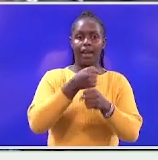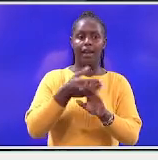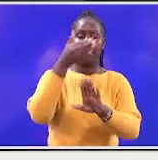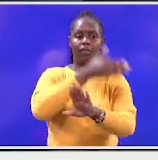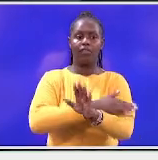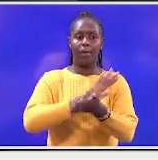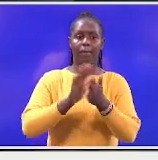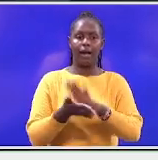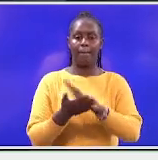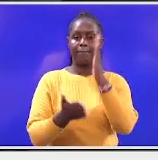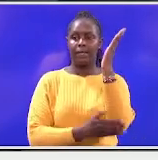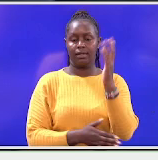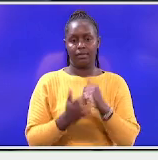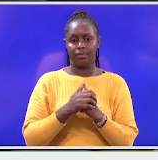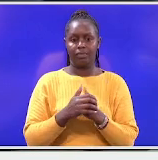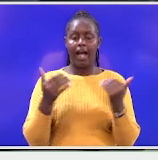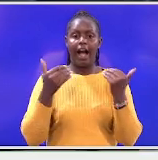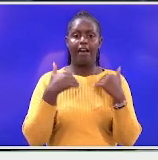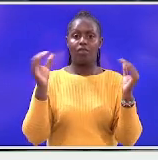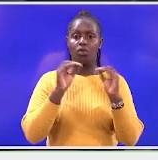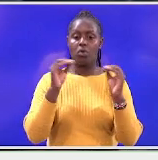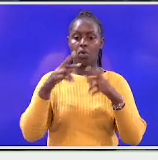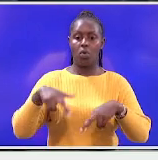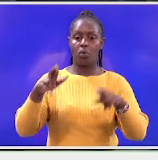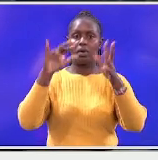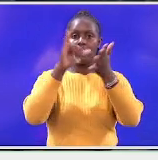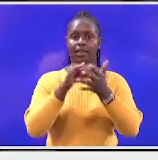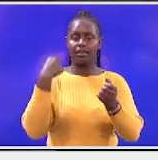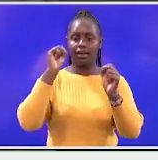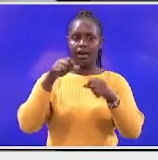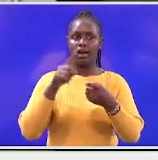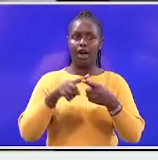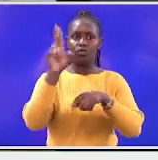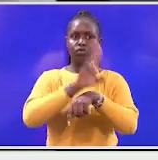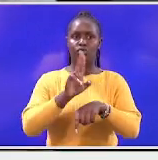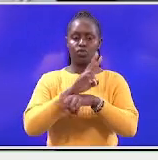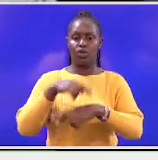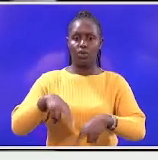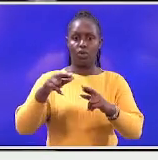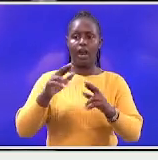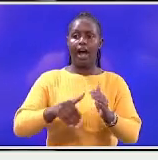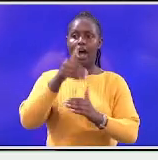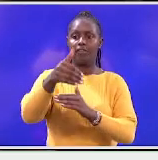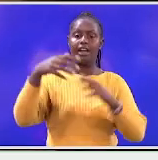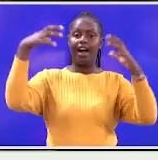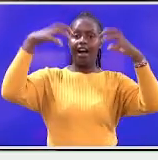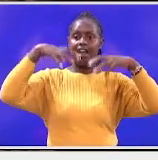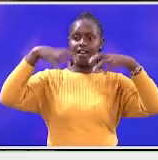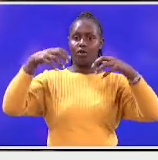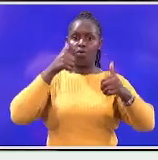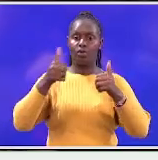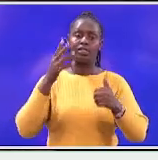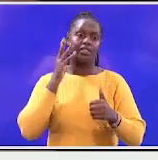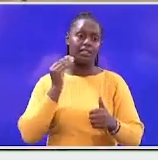kasi bure. Hamna magari yoyote yanaweza kustahimili hali mbovu ya barabara kufuatia mvua kubwa ambayo